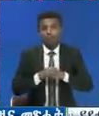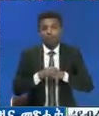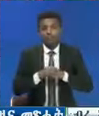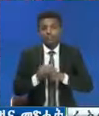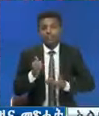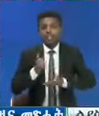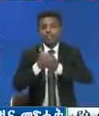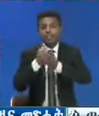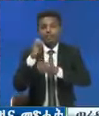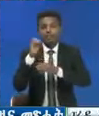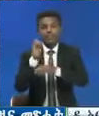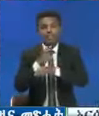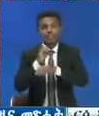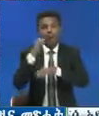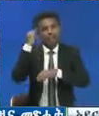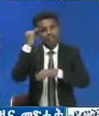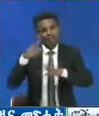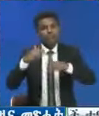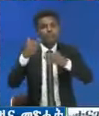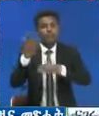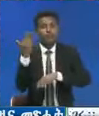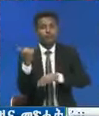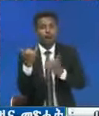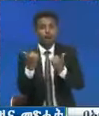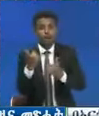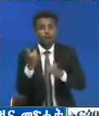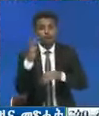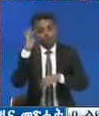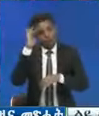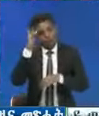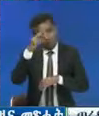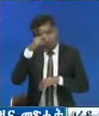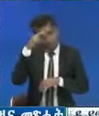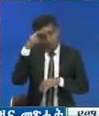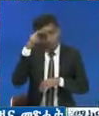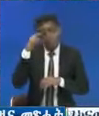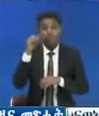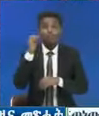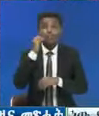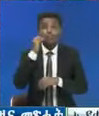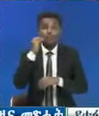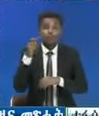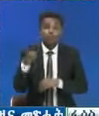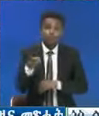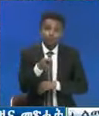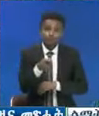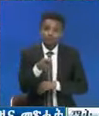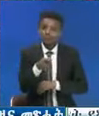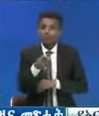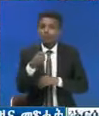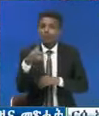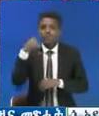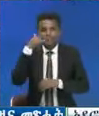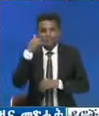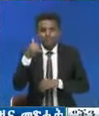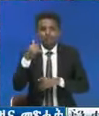ያው ምክር ሀሳብ ይሰጡን ነበር። አሁን ግን በዚህ በበሽታው ምክንያት ያው በቤታቸው ሆነው በስልክም በምንም